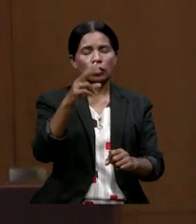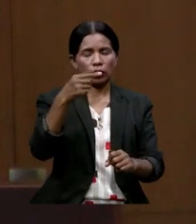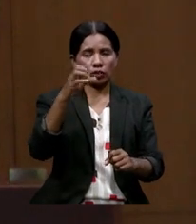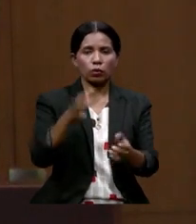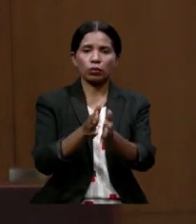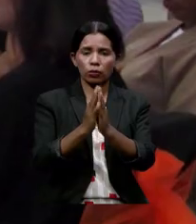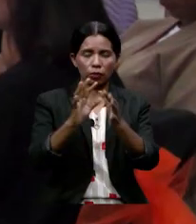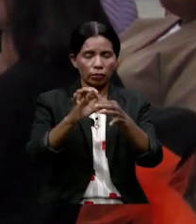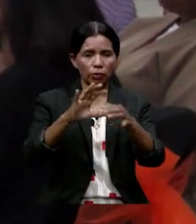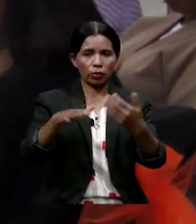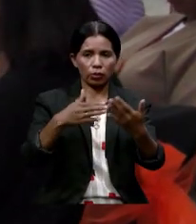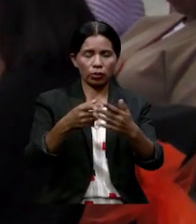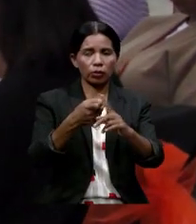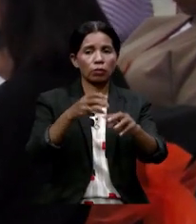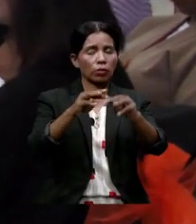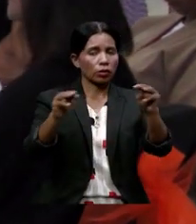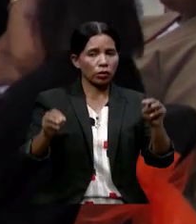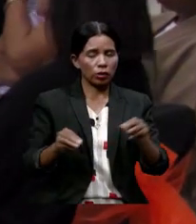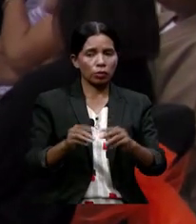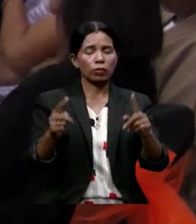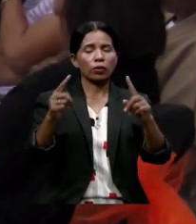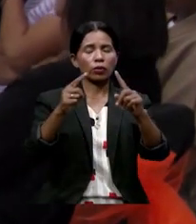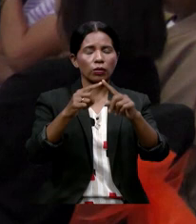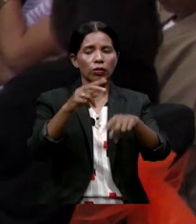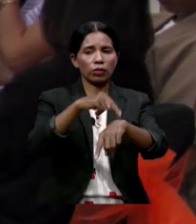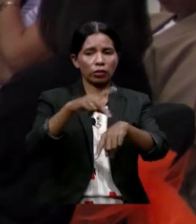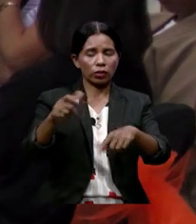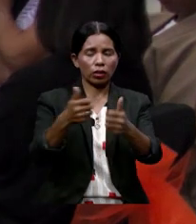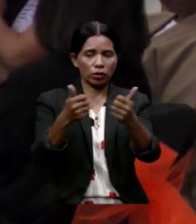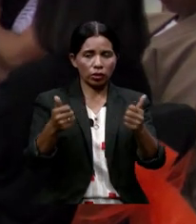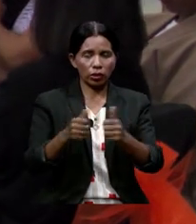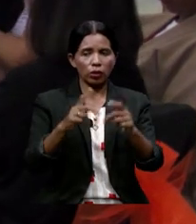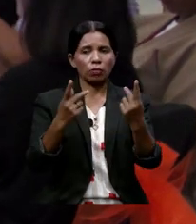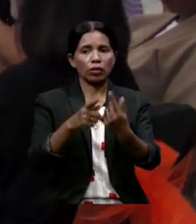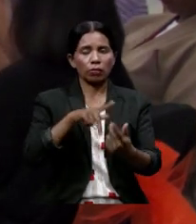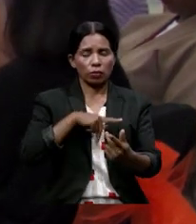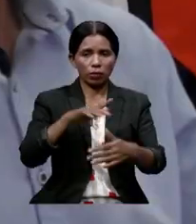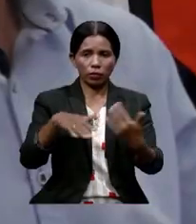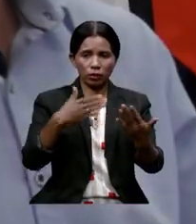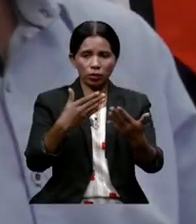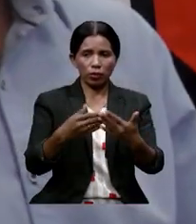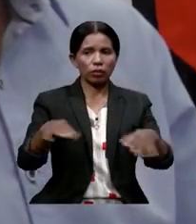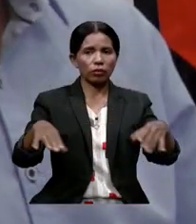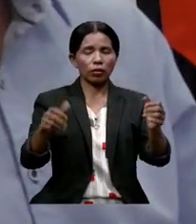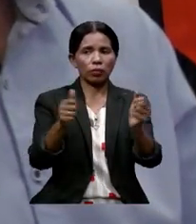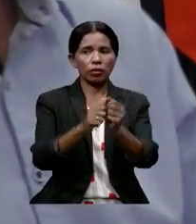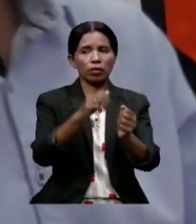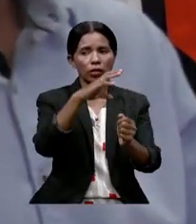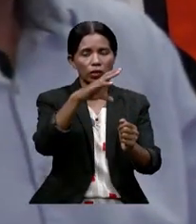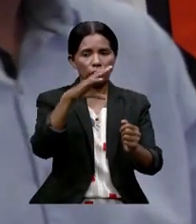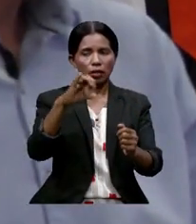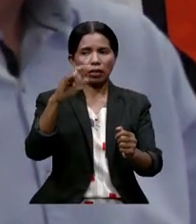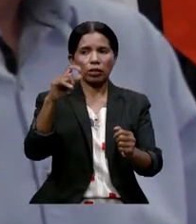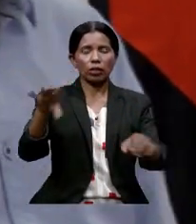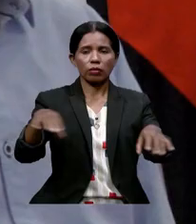membro hotu usi municipio to nasional no asosiasaun empresarial setor privado sira nebe hamahan an iha Cecetelli atau